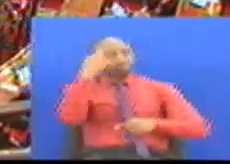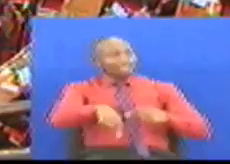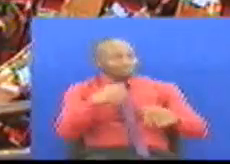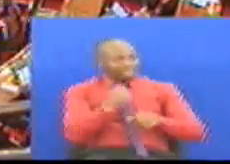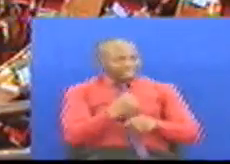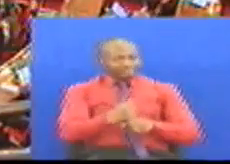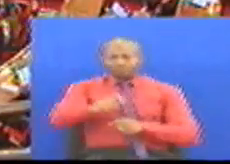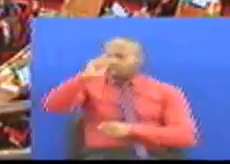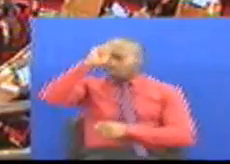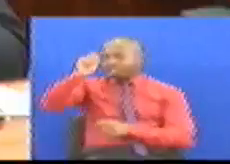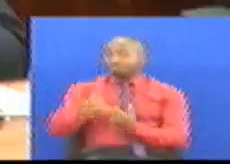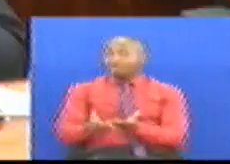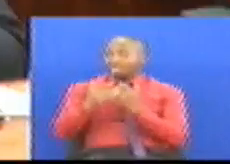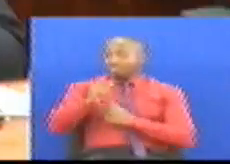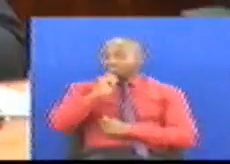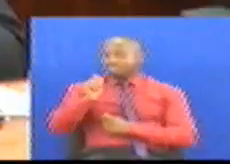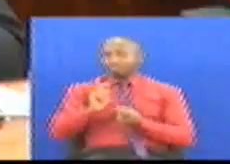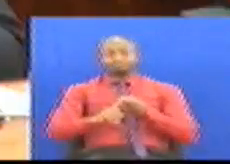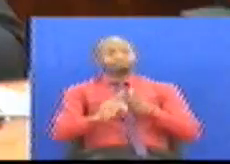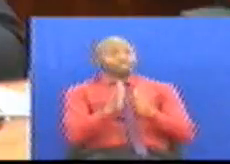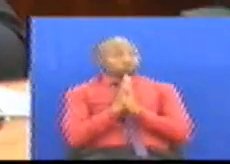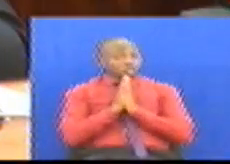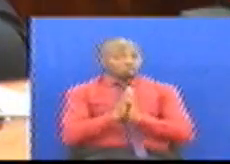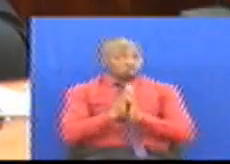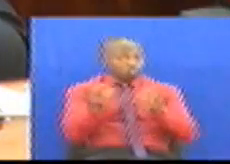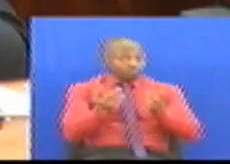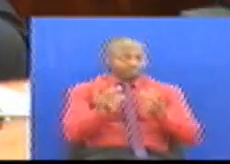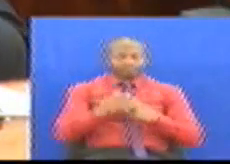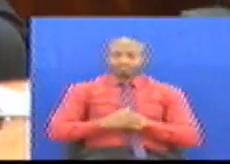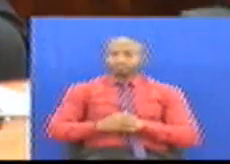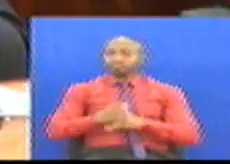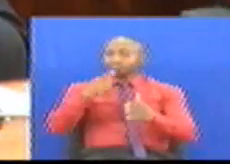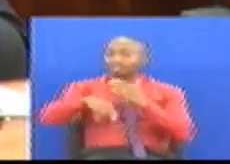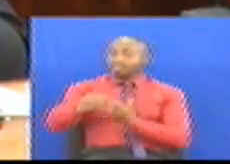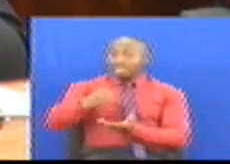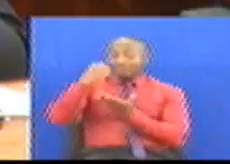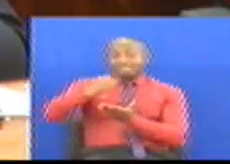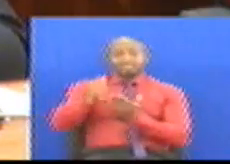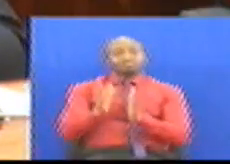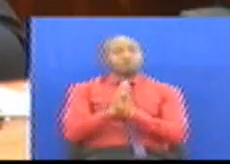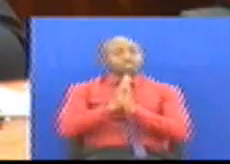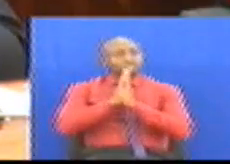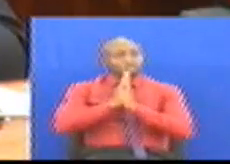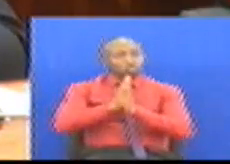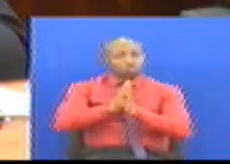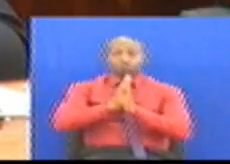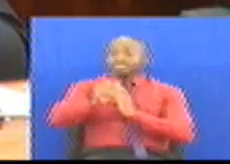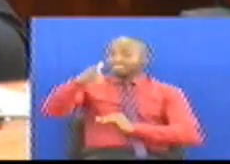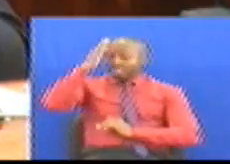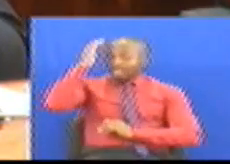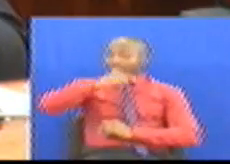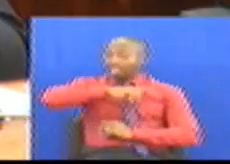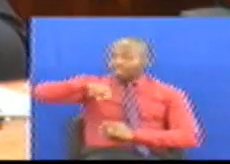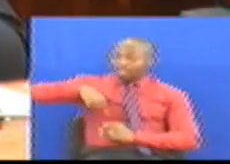Mheshimiwa Naibu Spika, niende kwenye shukrani katika bajeti hii. Mheshimiwa Waziri, nikushukuru. Nishukuru serikali yetu kwa